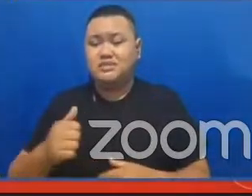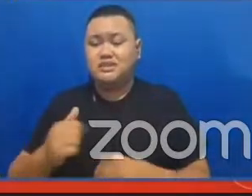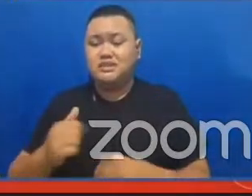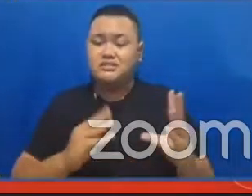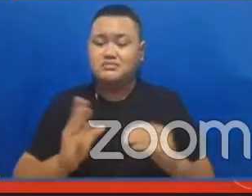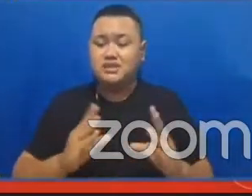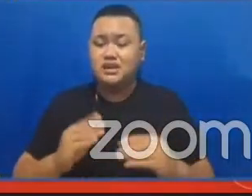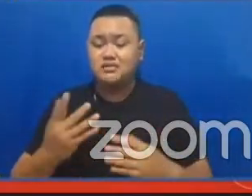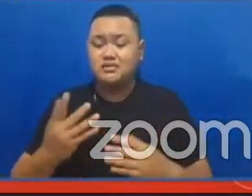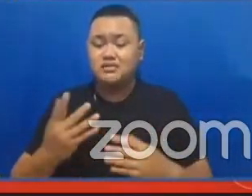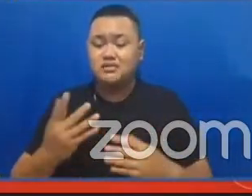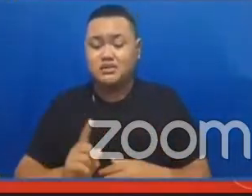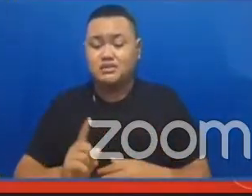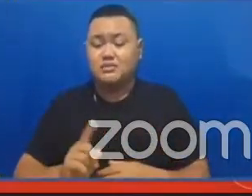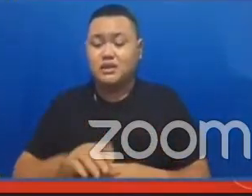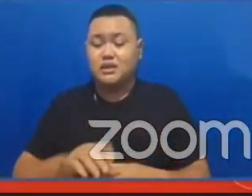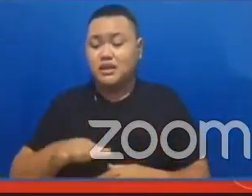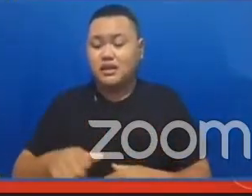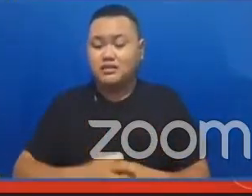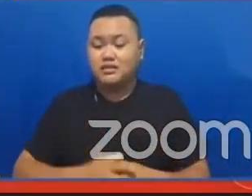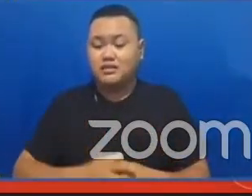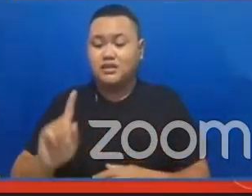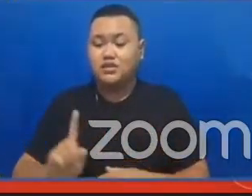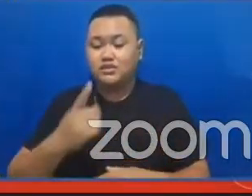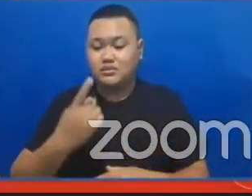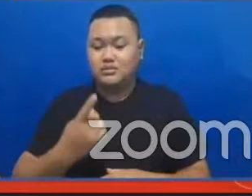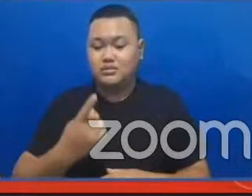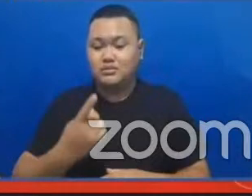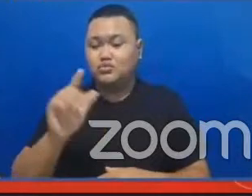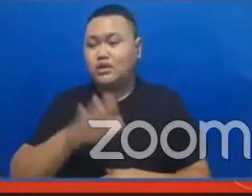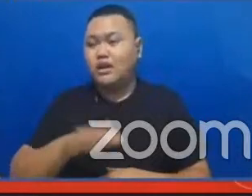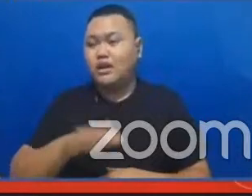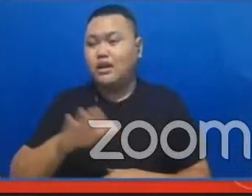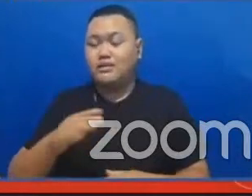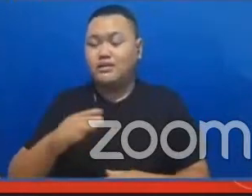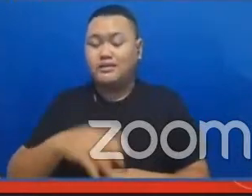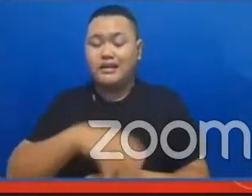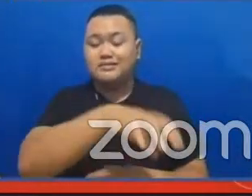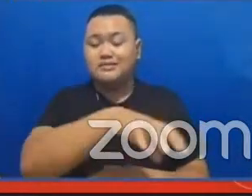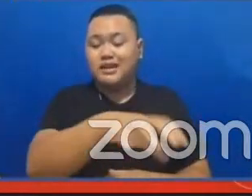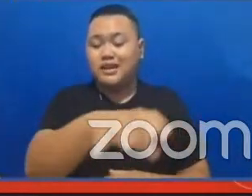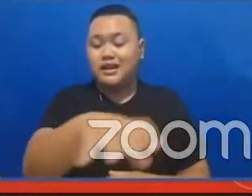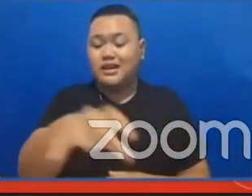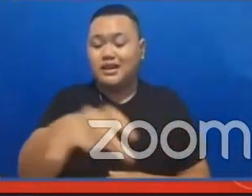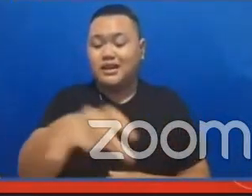dimanfaatkan oleh peserta didik kita, terutama yang ada di